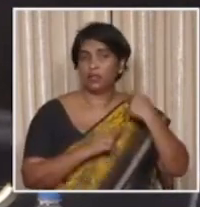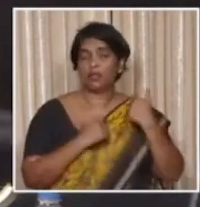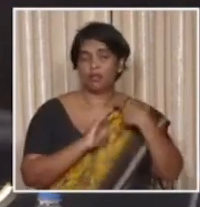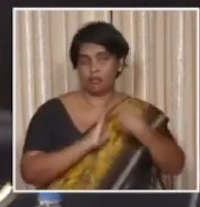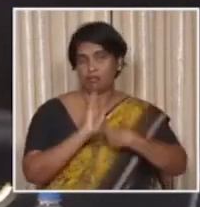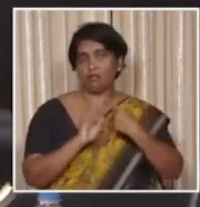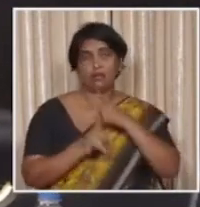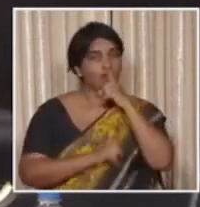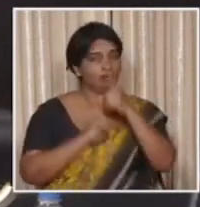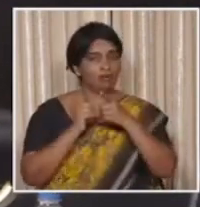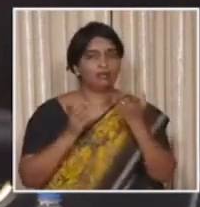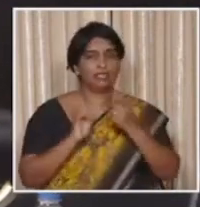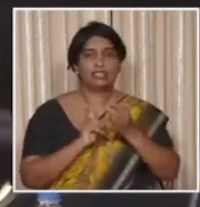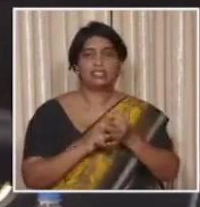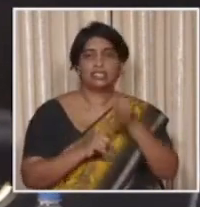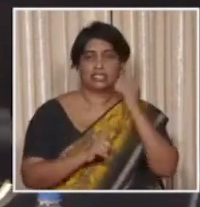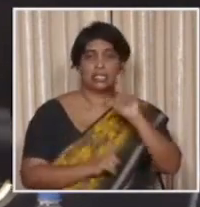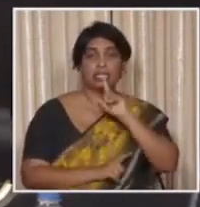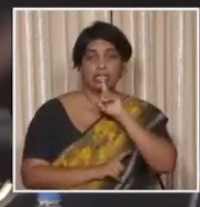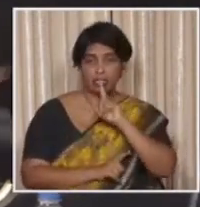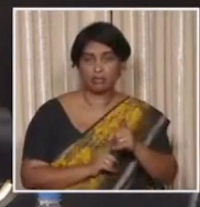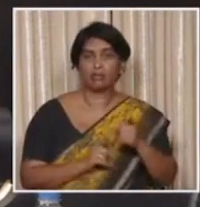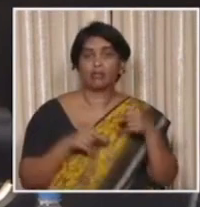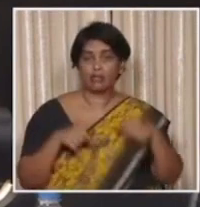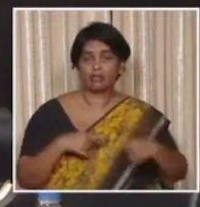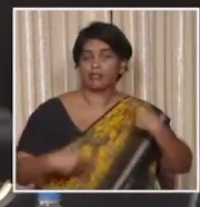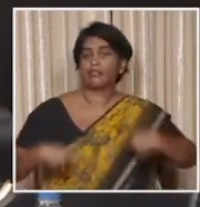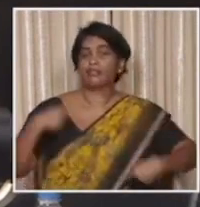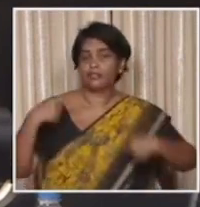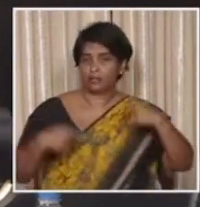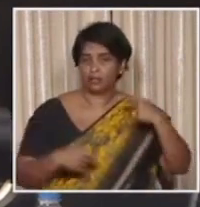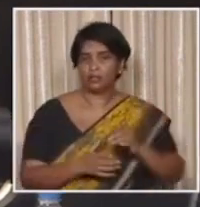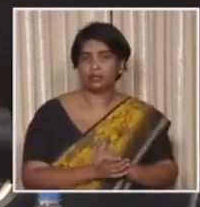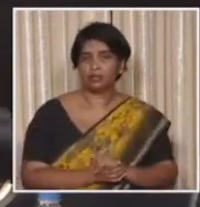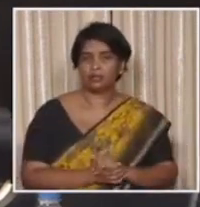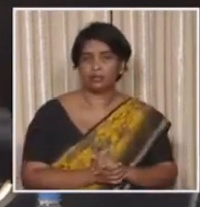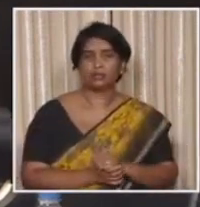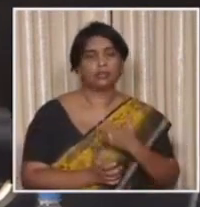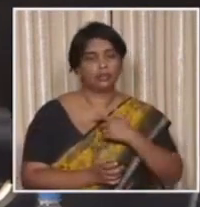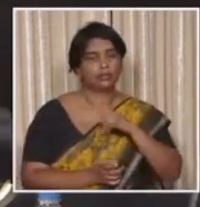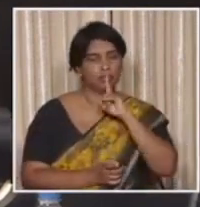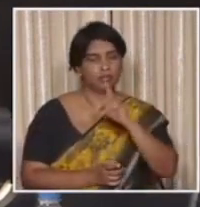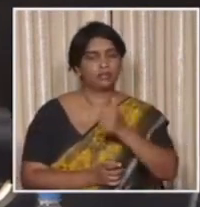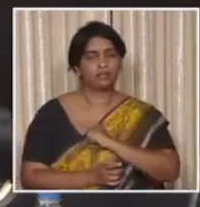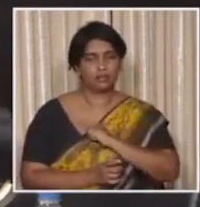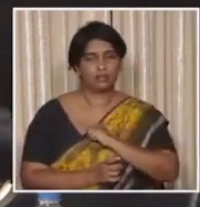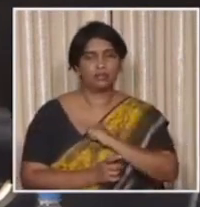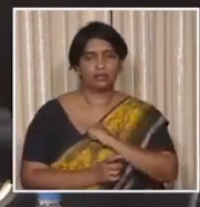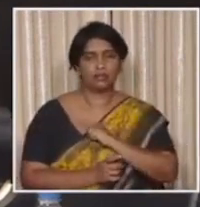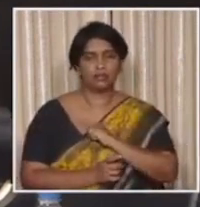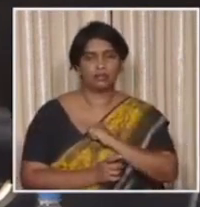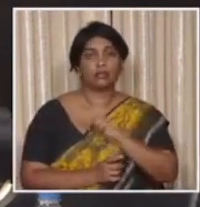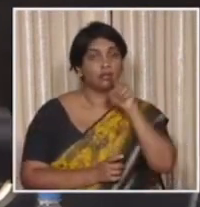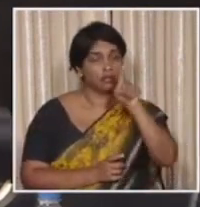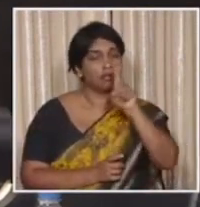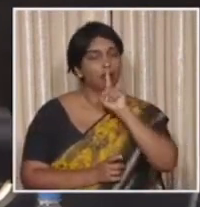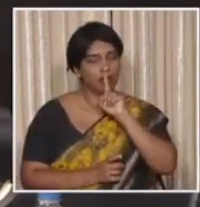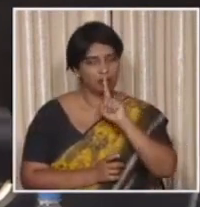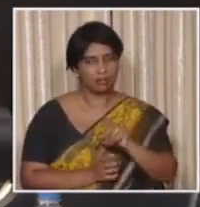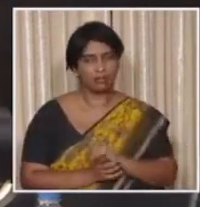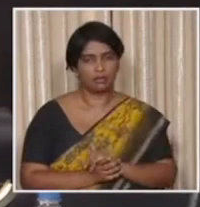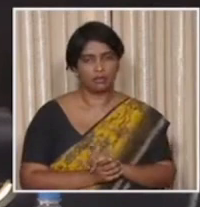කියන මේ කතාවනේ මේ ජනාධිපතිතුමා කිව්වා කියලා මේ අද අපි විවාද කරන්නේ. මම කැමතියි ගරු සභාපතිතුමා ඔබතුමාගෙන් අහන්න